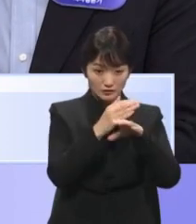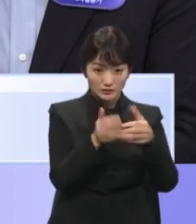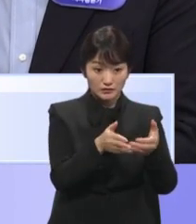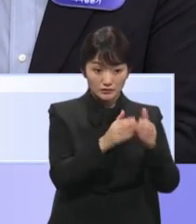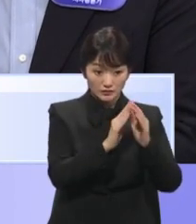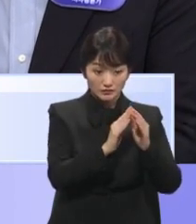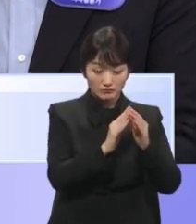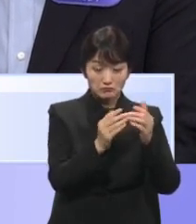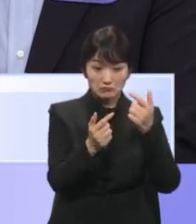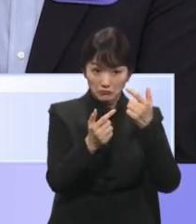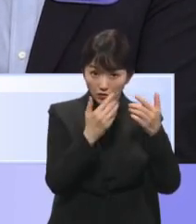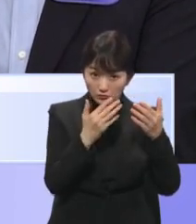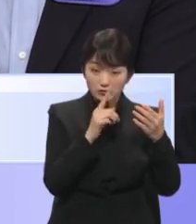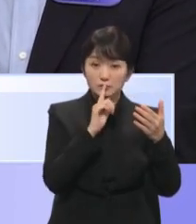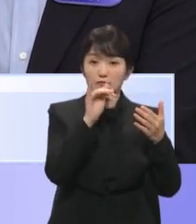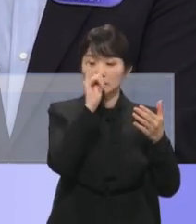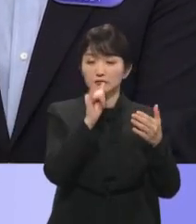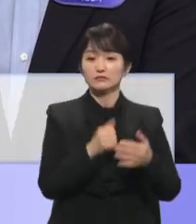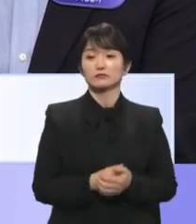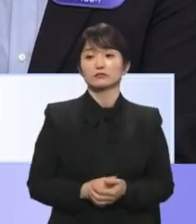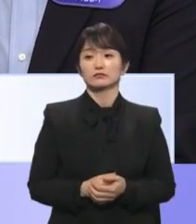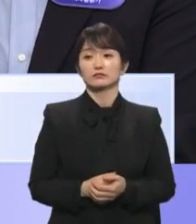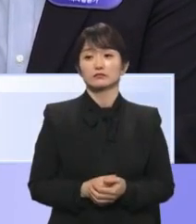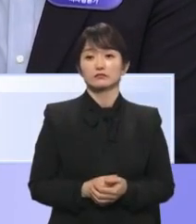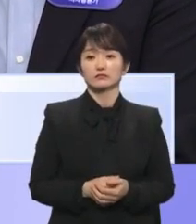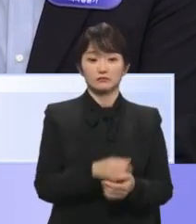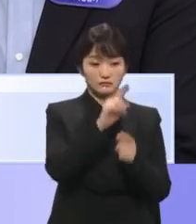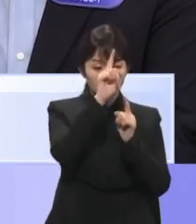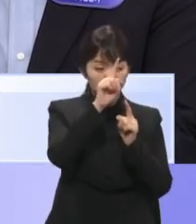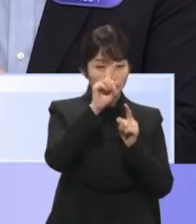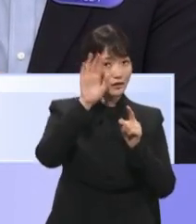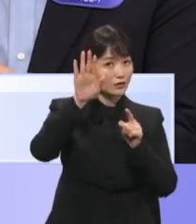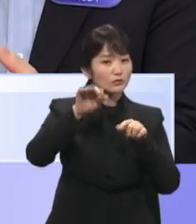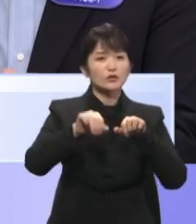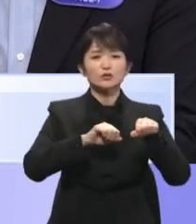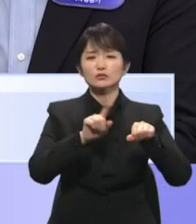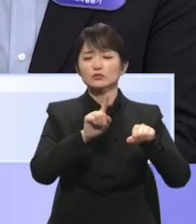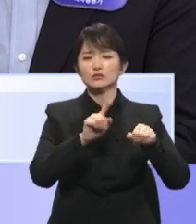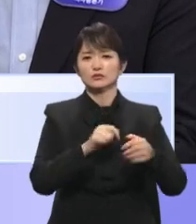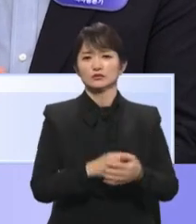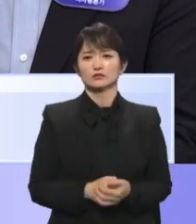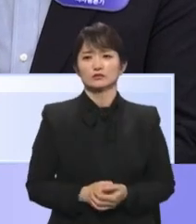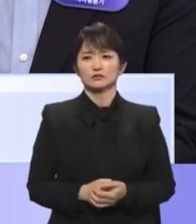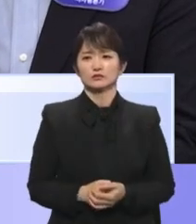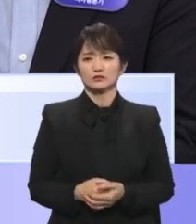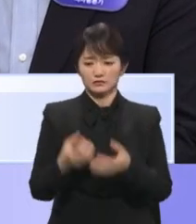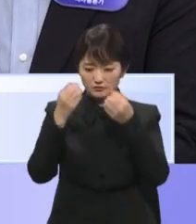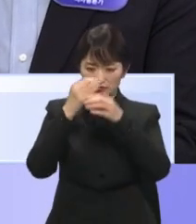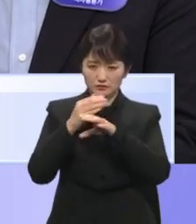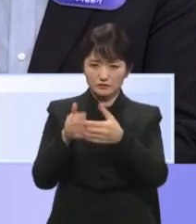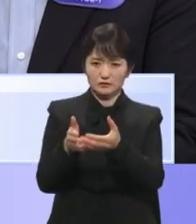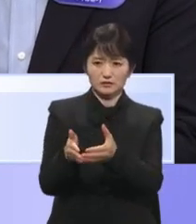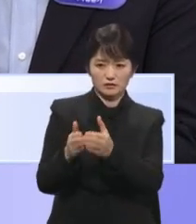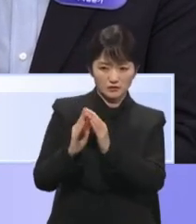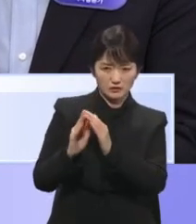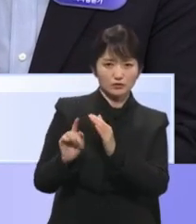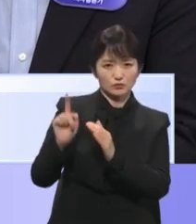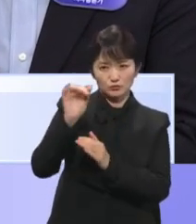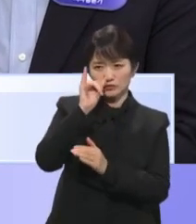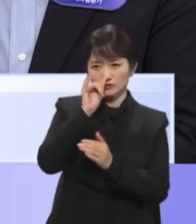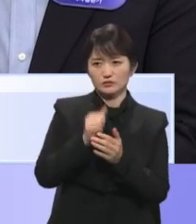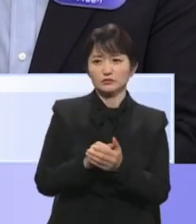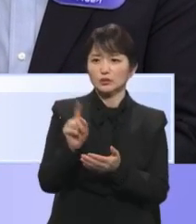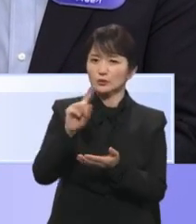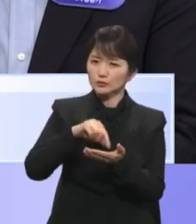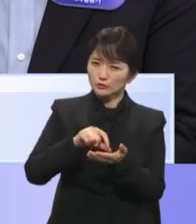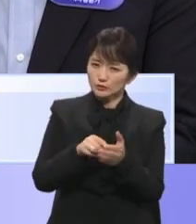얘기하고 있는 거 아니겠습니까 다만 이제 이준석 전대표의 행 행보는 아직까지는 물론 신당 창당의 가능성을 계속 높여가고 있고 나름대로의 준비를